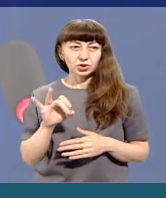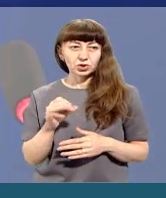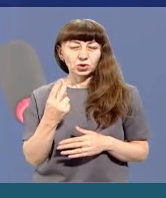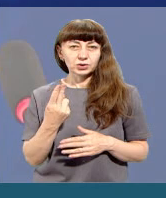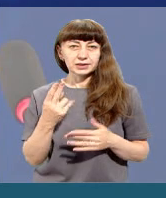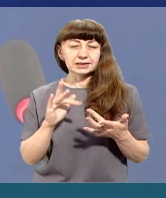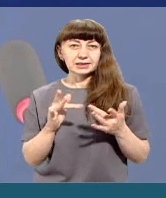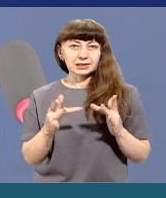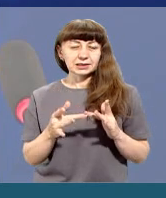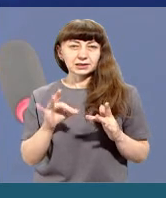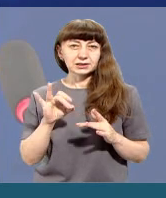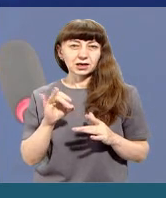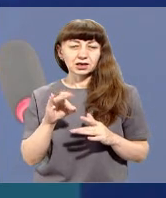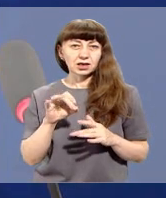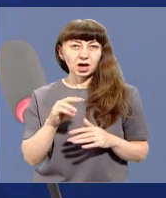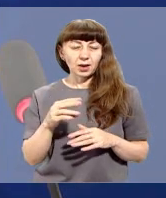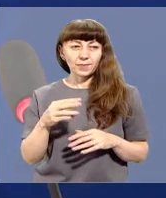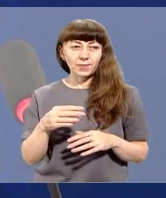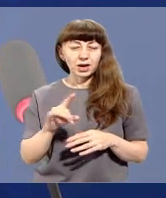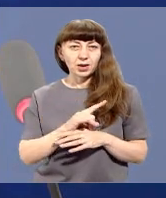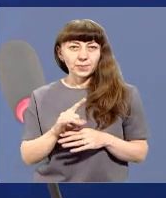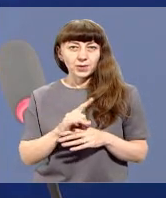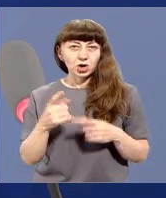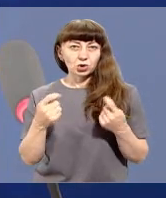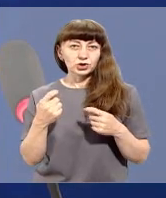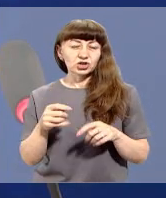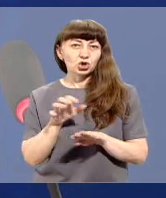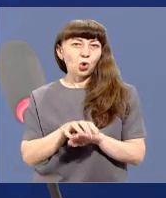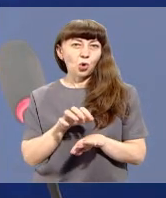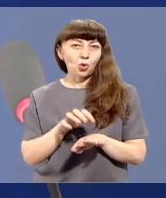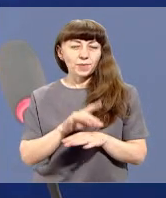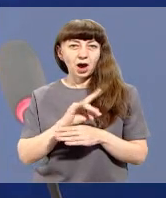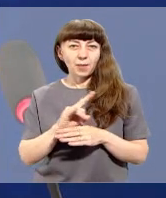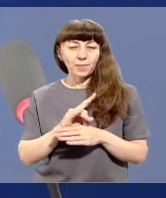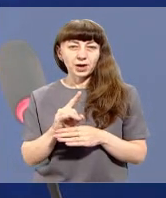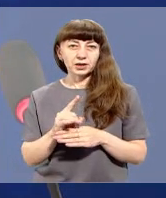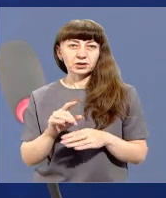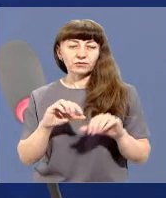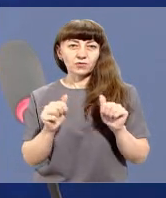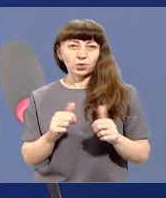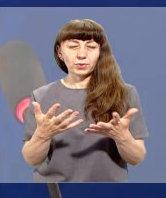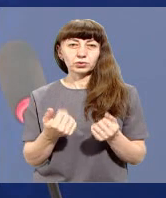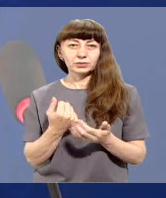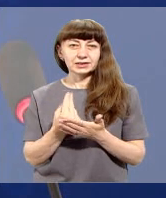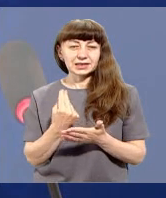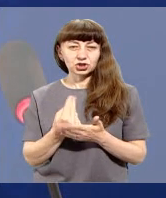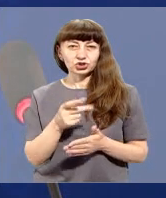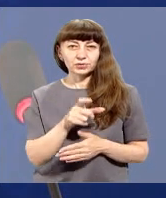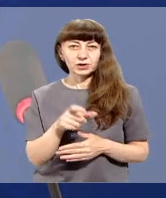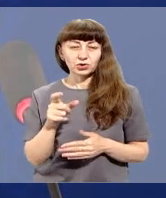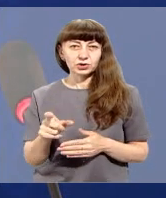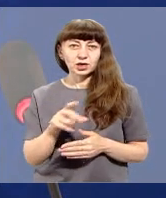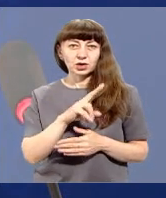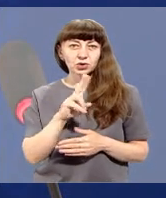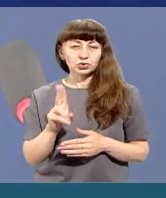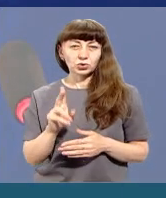сети Instagram через вымышленный интернет-магазин продажи обуви обманным путем завладел денежными средствами граждан, которые